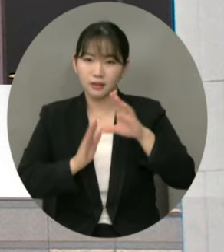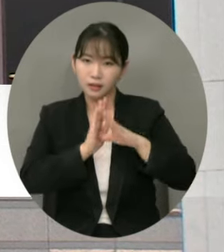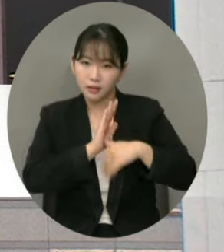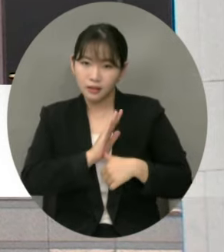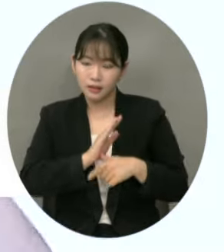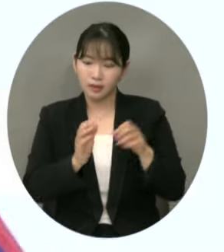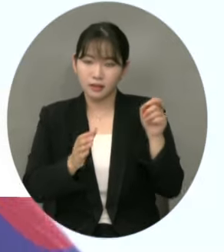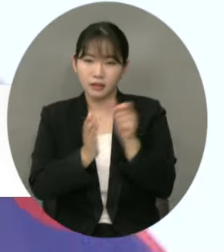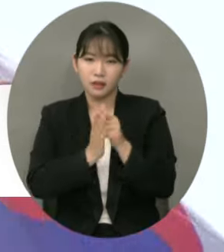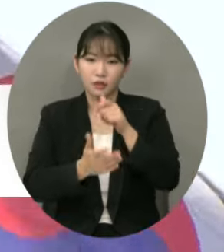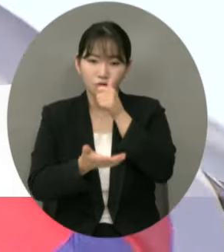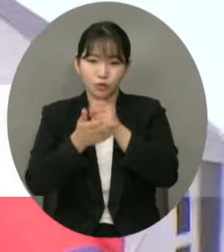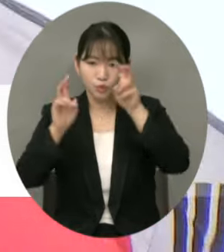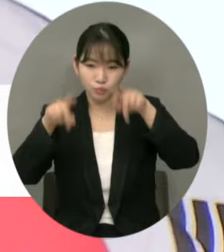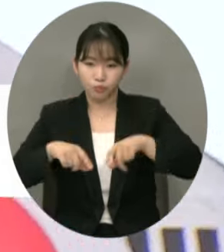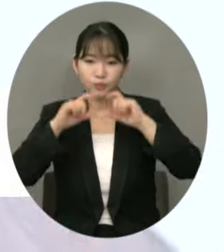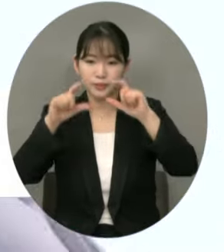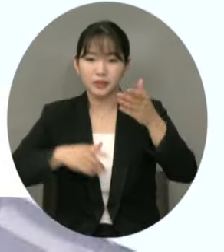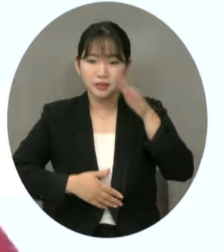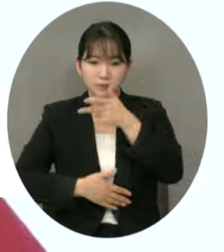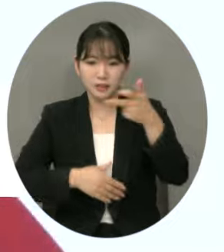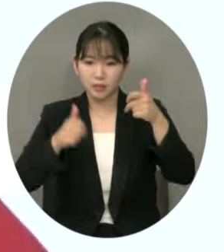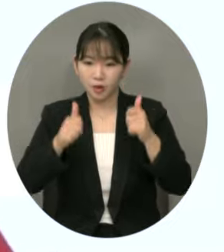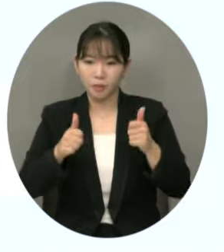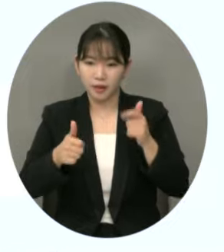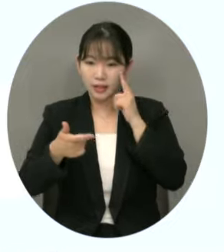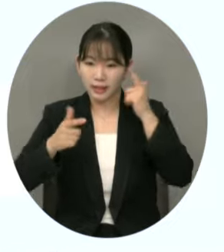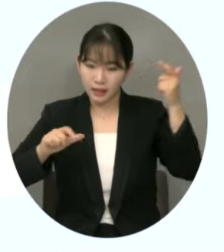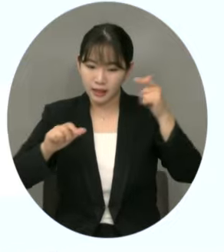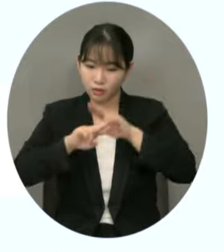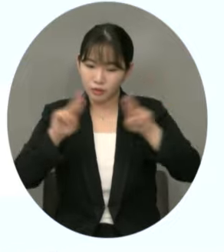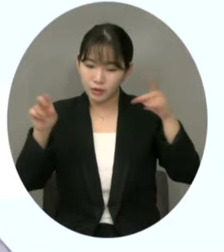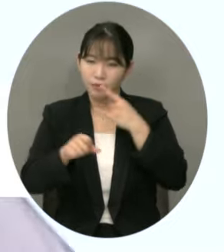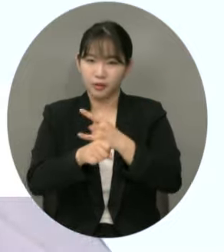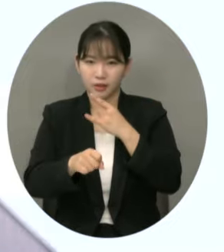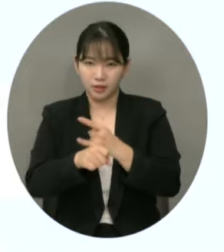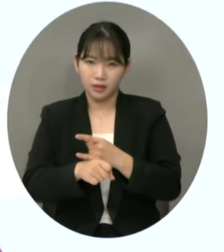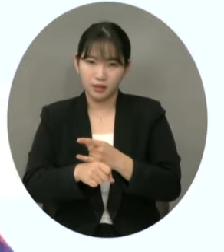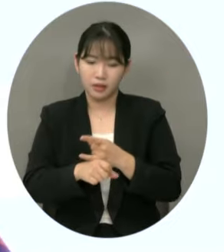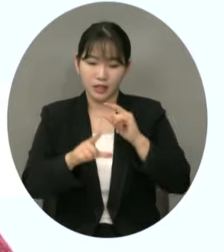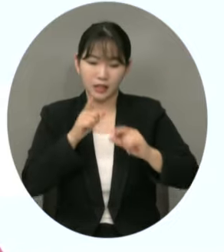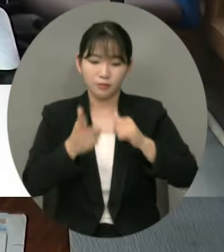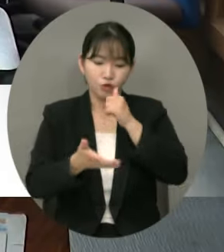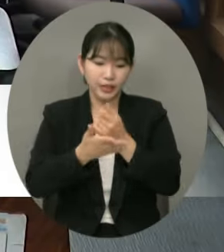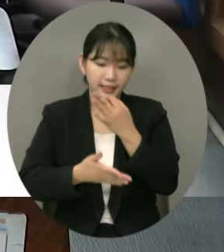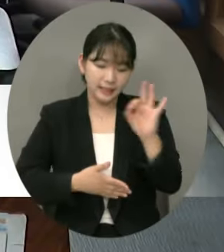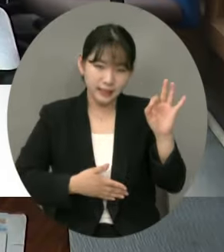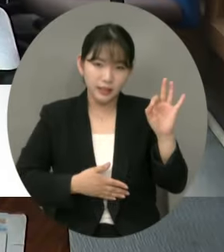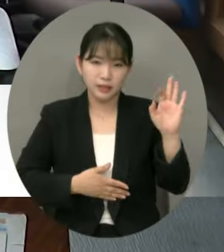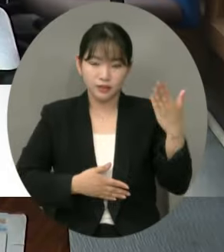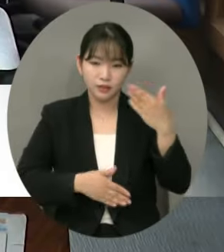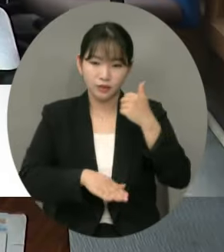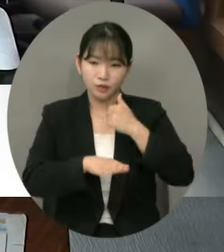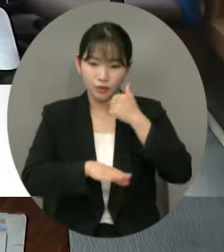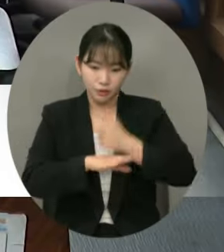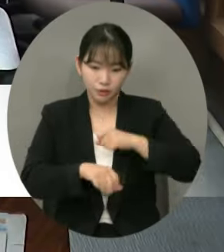해적으로 무죄가 선고됐지만 대법원에서 항소심 파기 환송을 받아 일부 유죄가 인정 최종 벌금형이